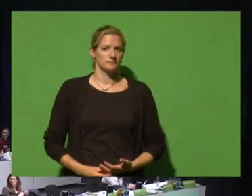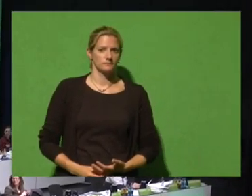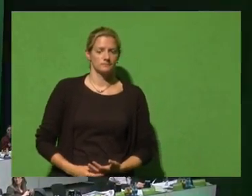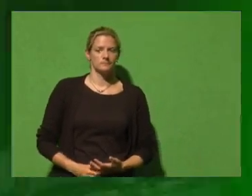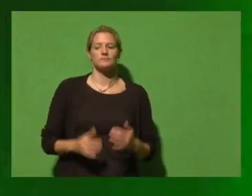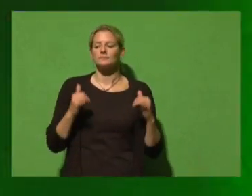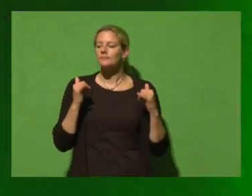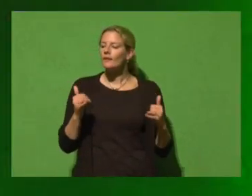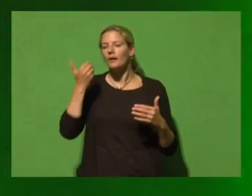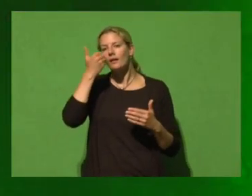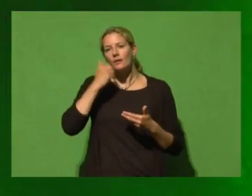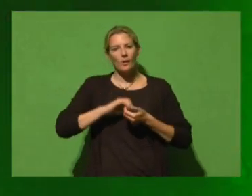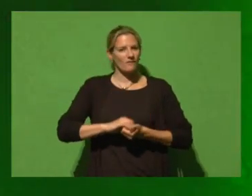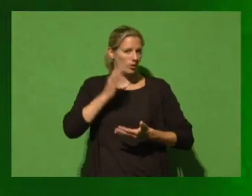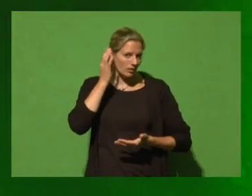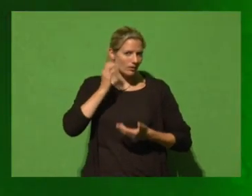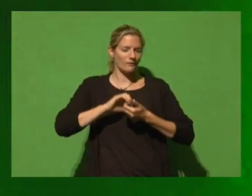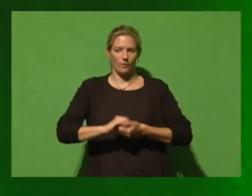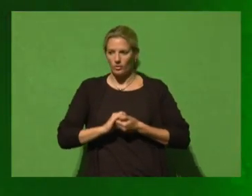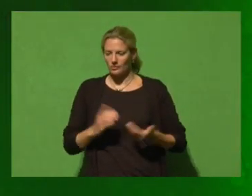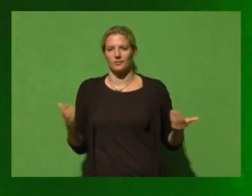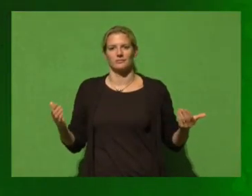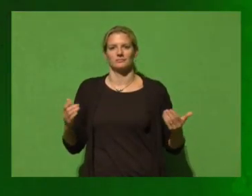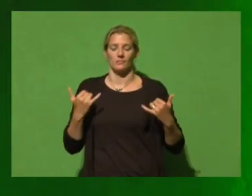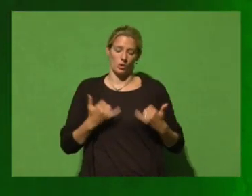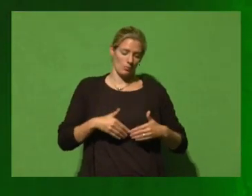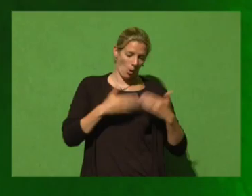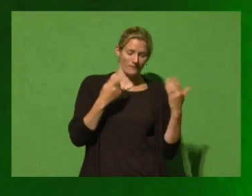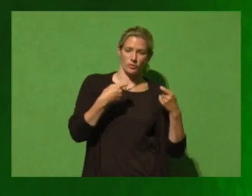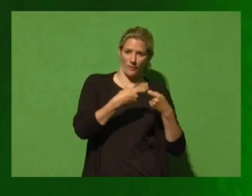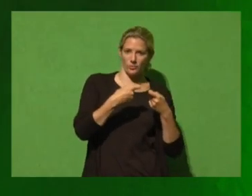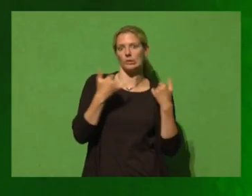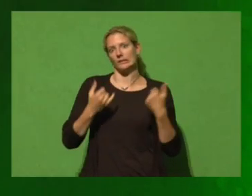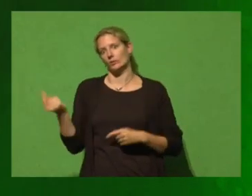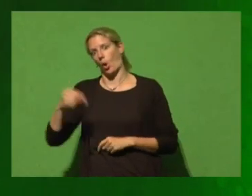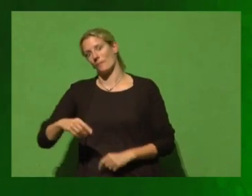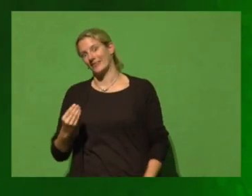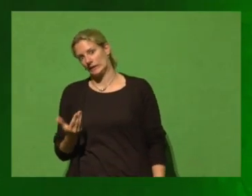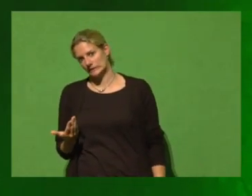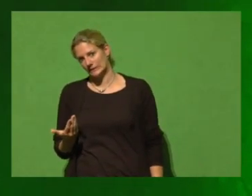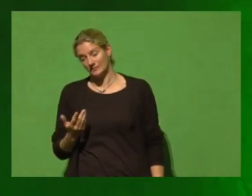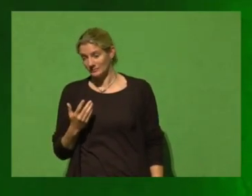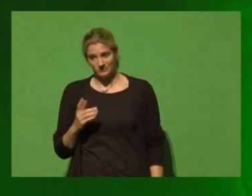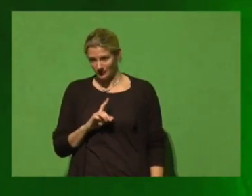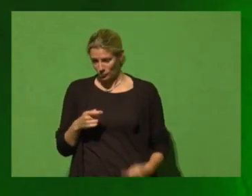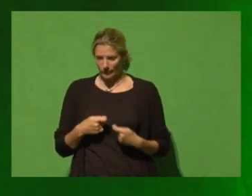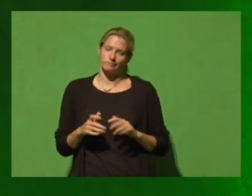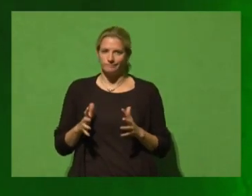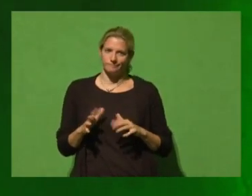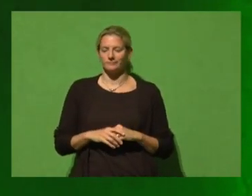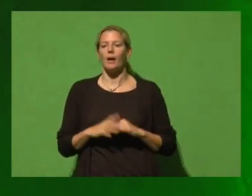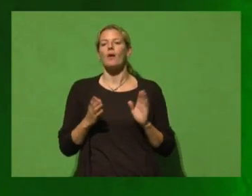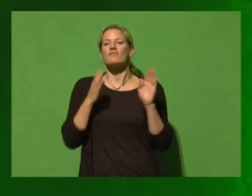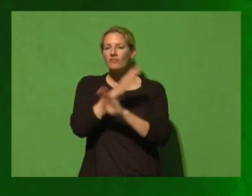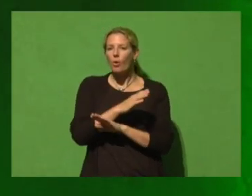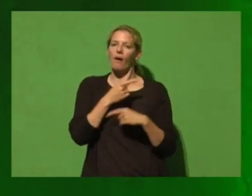Ja, liebe Freundinnen und Freunde, wir hatten einen sehr spannenden Morgen und jetzt kommen die Finanzen, was nicht heißt oder sind dran, die sind weniger spannend. Vorab aber auf jeden